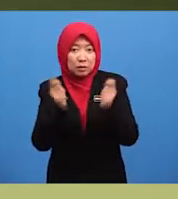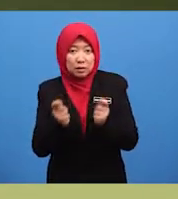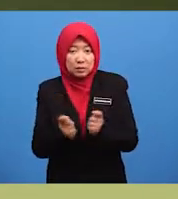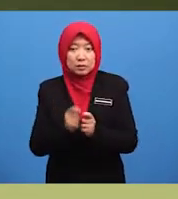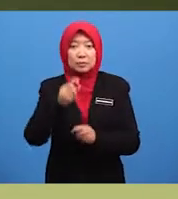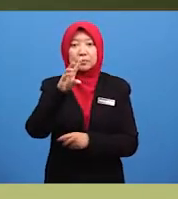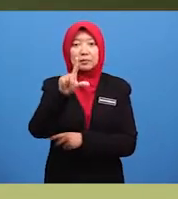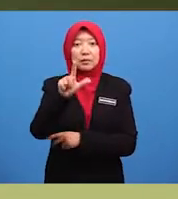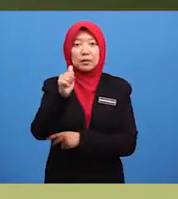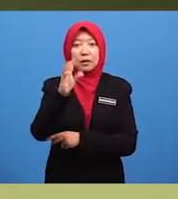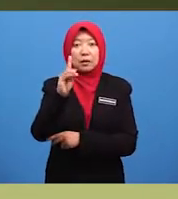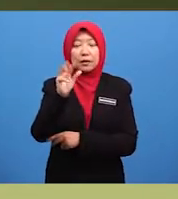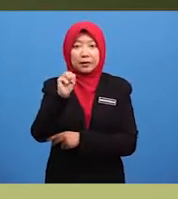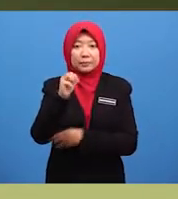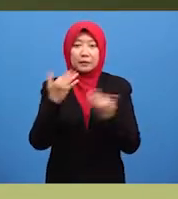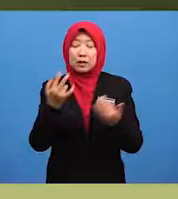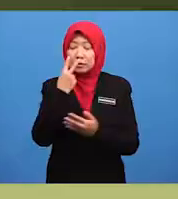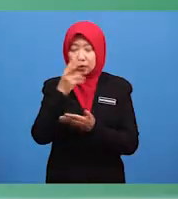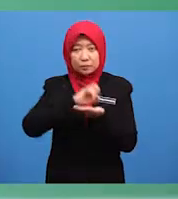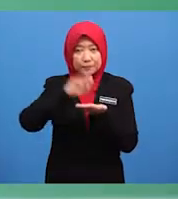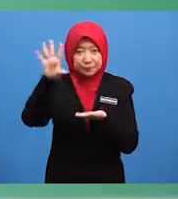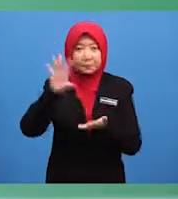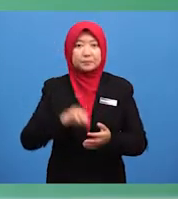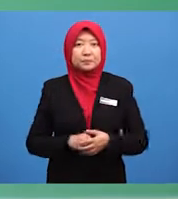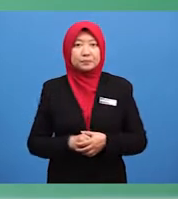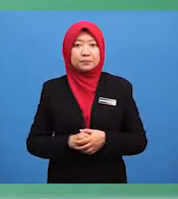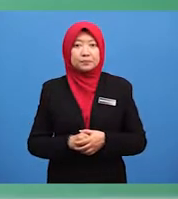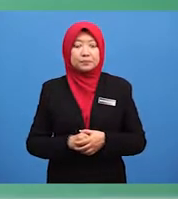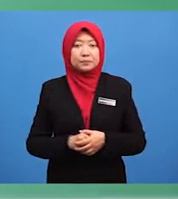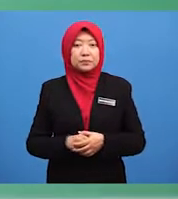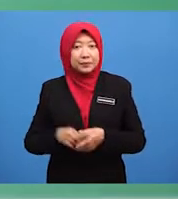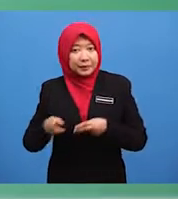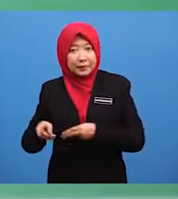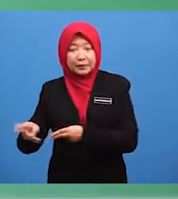Mari kita lihat slide yang seterusnya. Pada